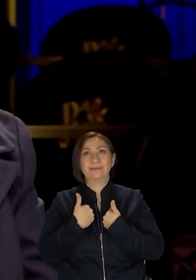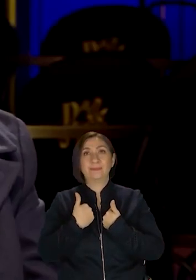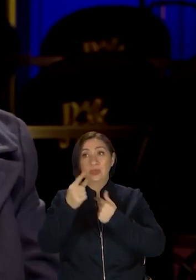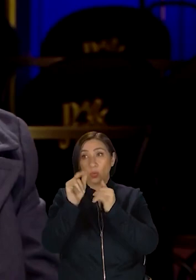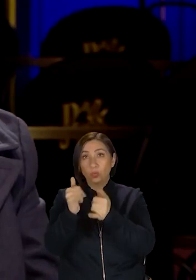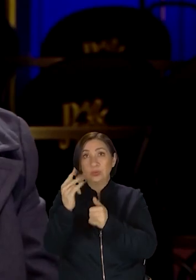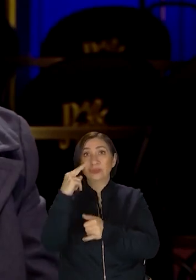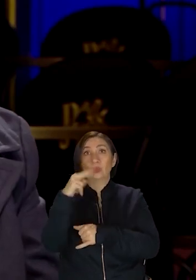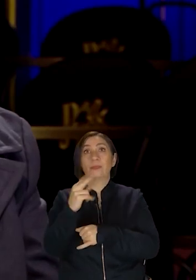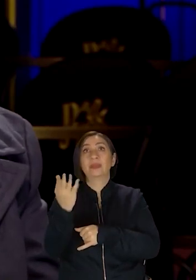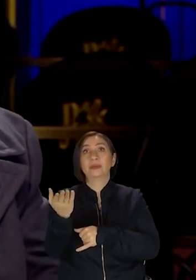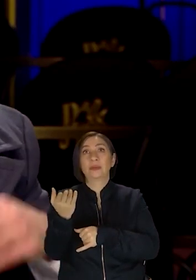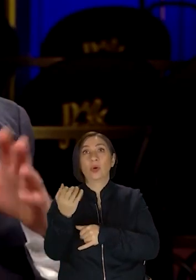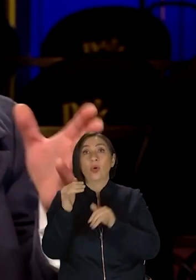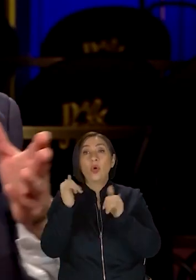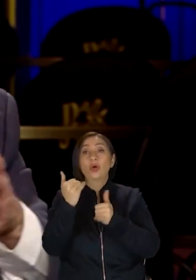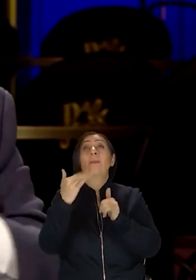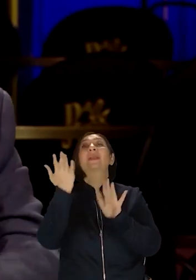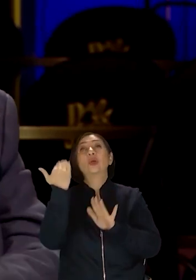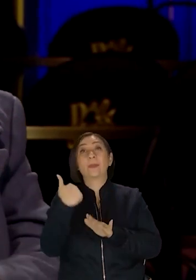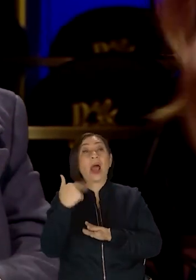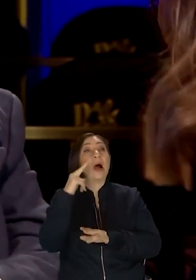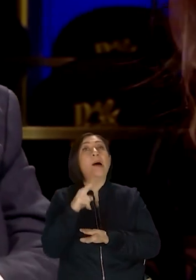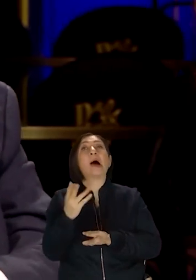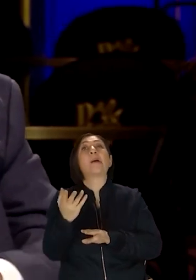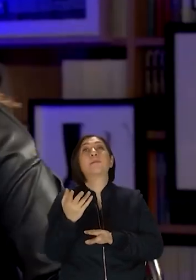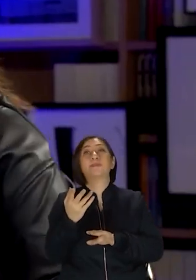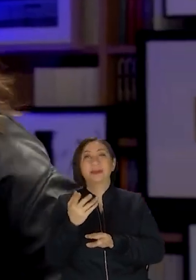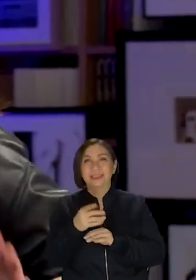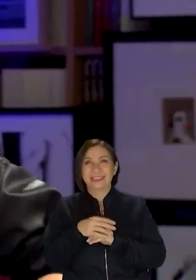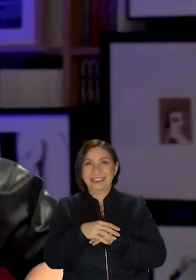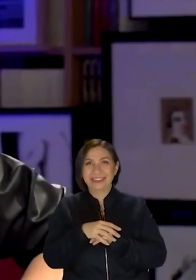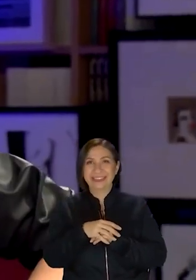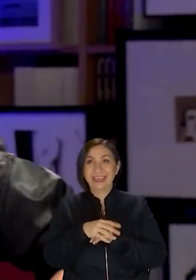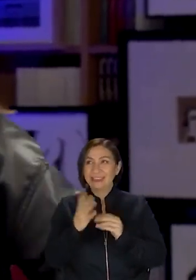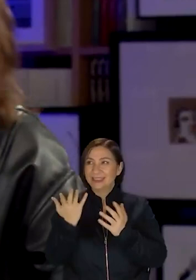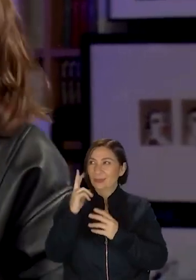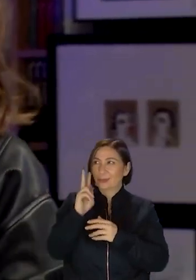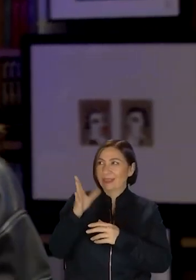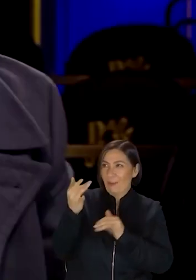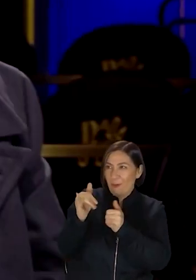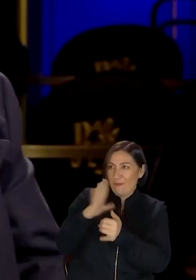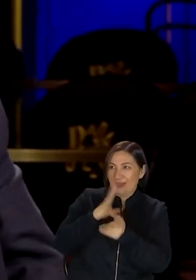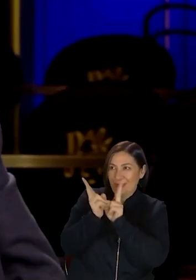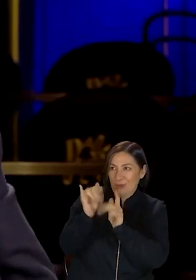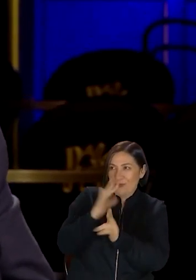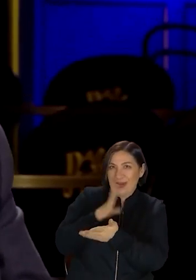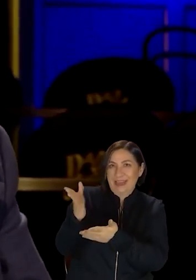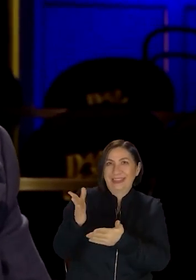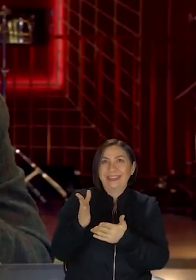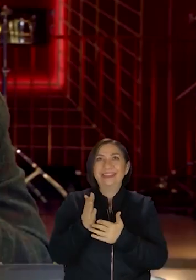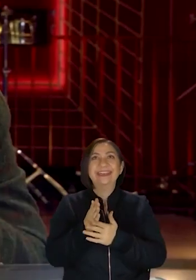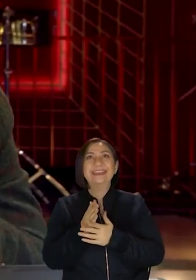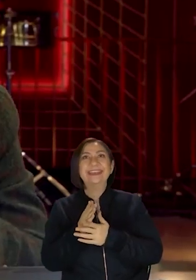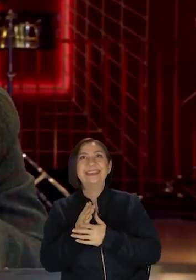Sen oynuyorsun, nasıl görmedin? Evet, yani oynamadan önce ben de görmemiştim. Anlamadım. Oysa şey, yalnız olmalı yani. Nasıl görmedim? O öyle mi düşünüyor acaba?